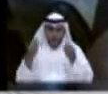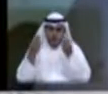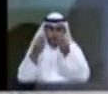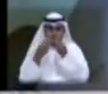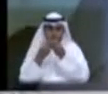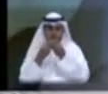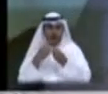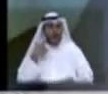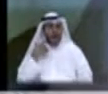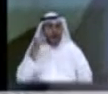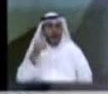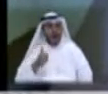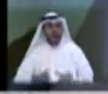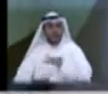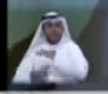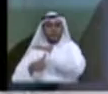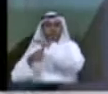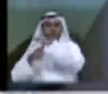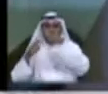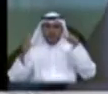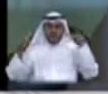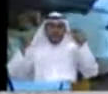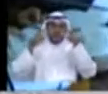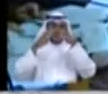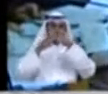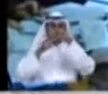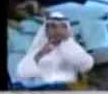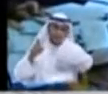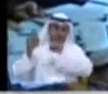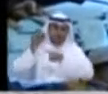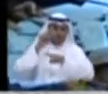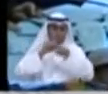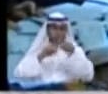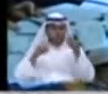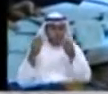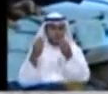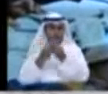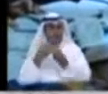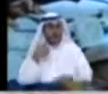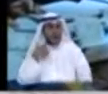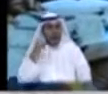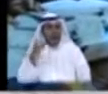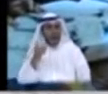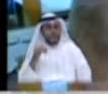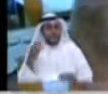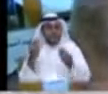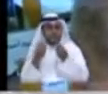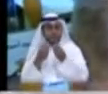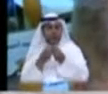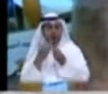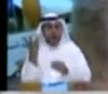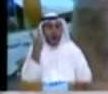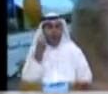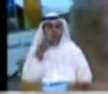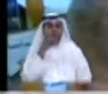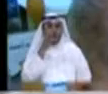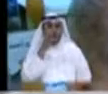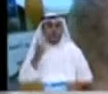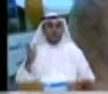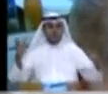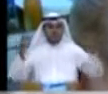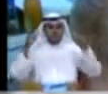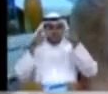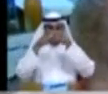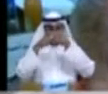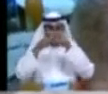العربية والتنسيق فيما بينهما، عقد مكتب البرلمان العربي اجتماعه 14 من الفصل